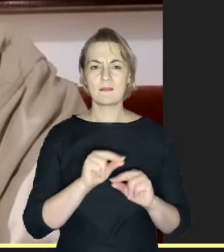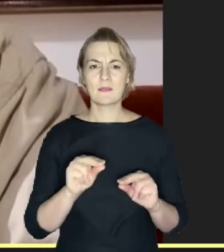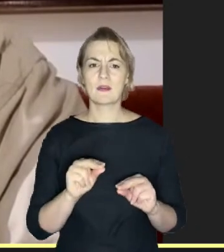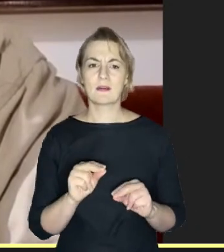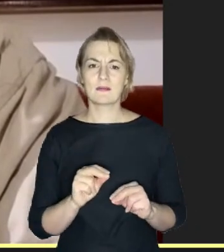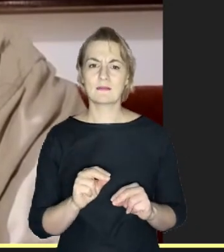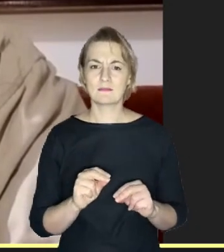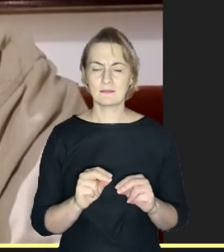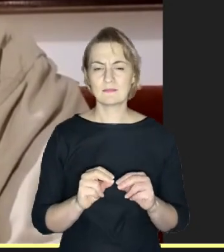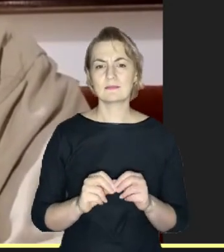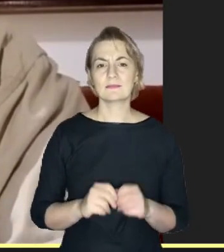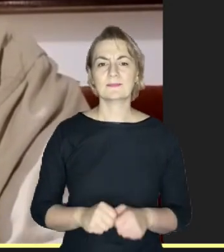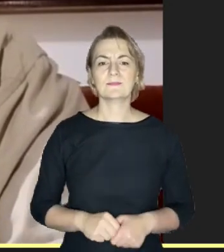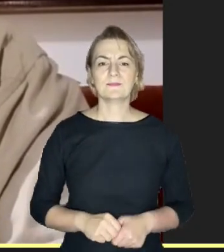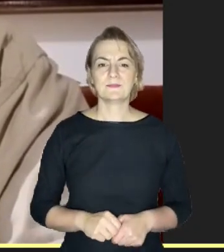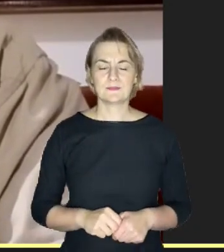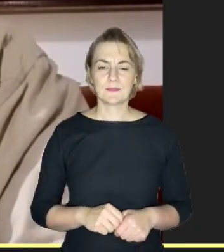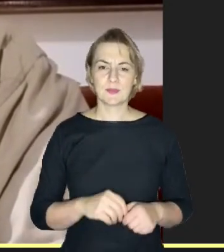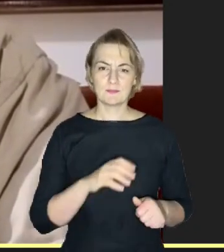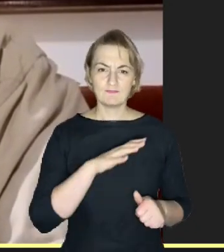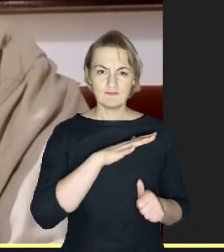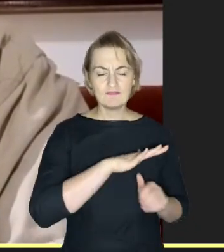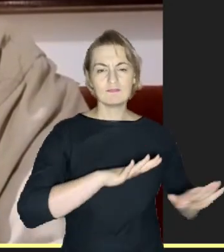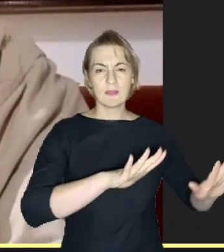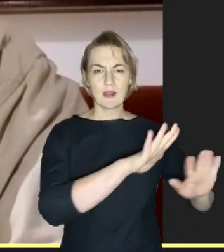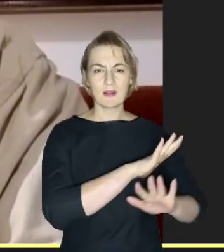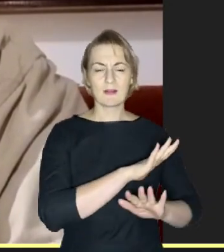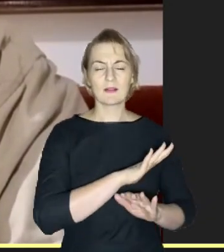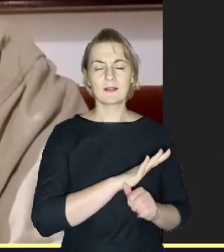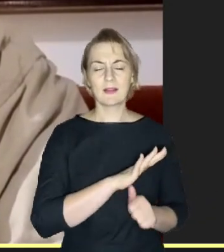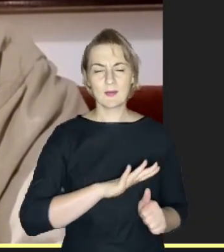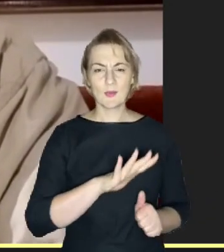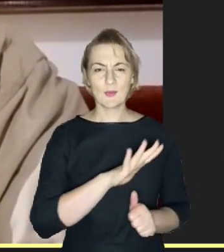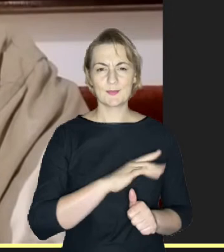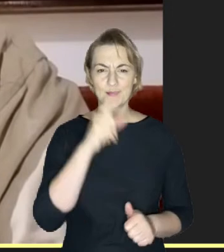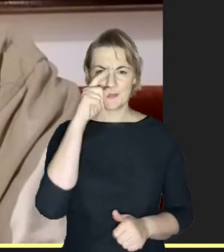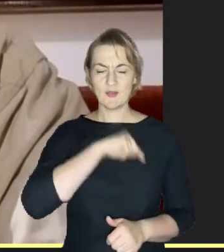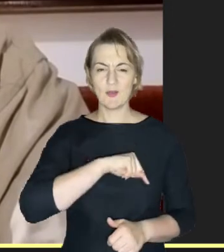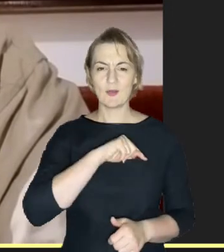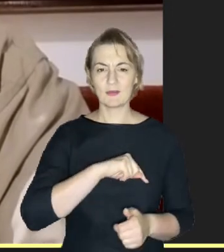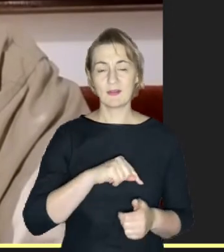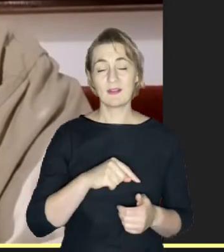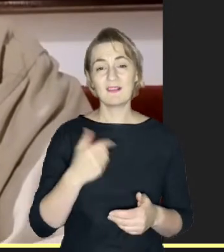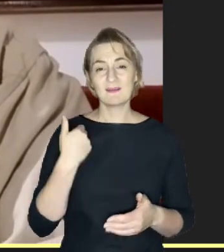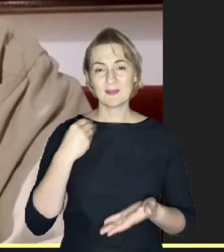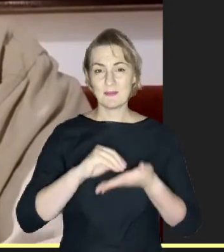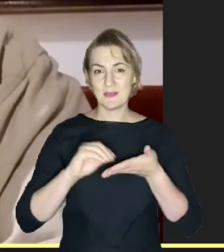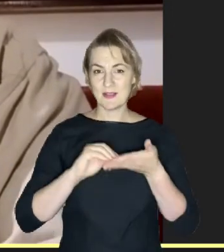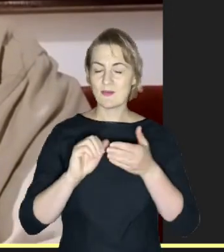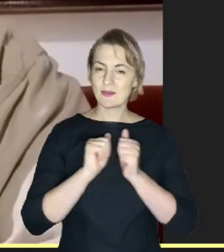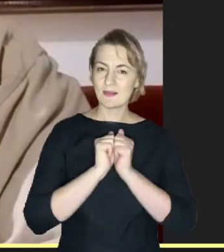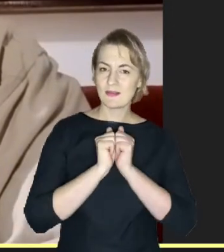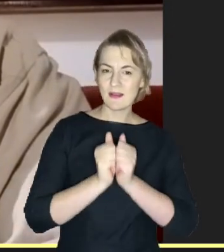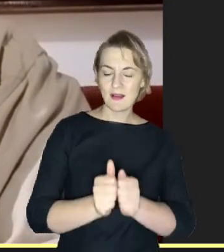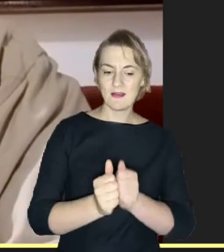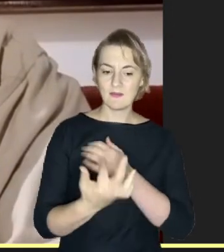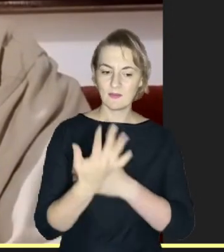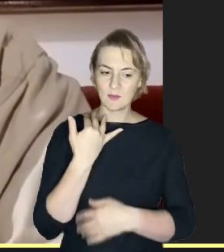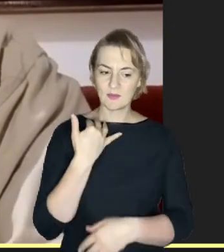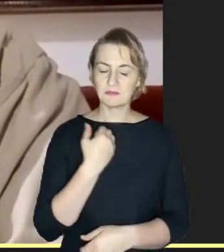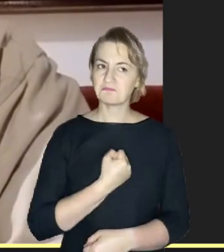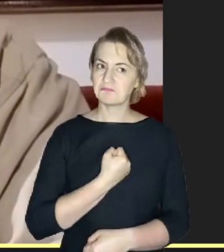prekursorów ekopsychologii. I Hillman kiedyś napisał takie zdanie, które naprawdę mnie poruszyło, bo pisze